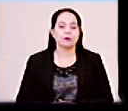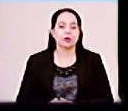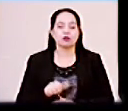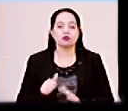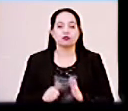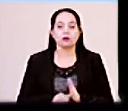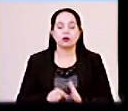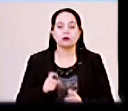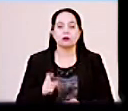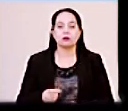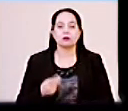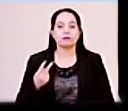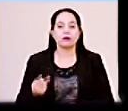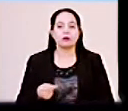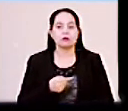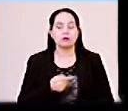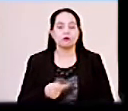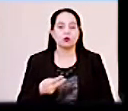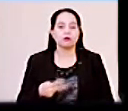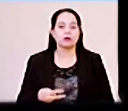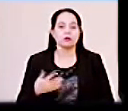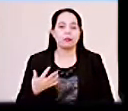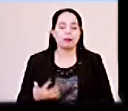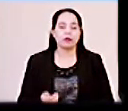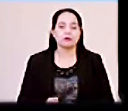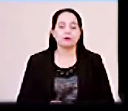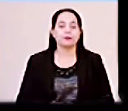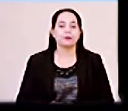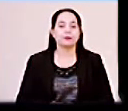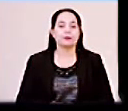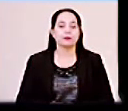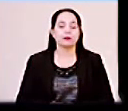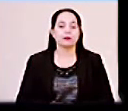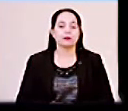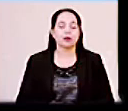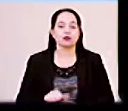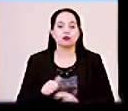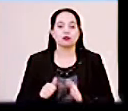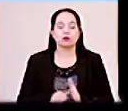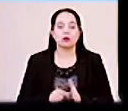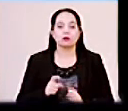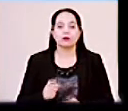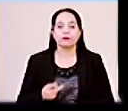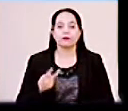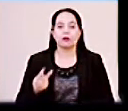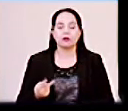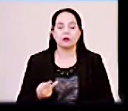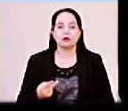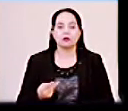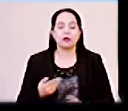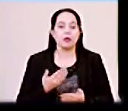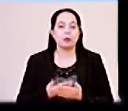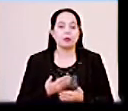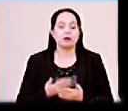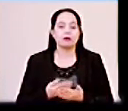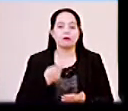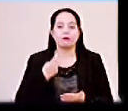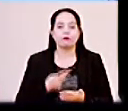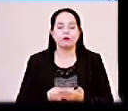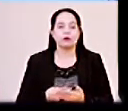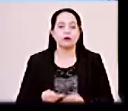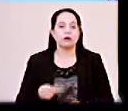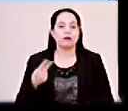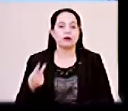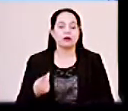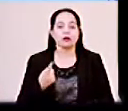6. 16х в квадрате минус 25. 16х в квадрате представим в виде